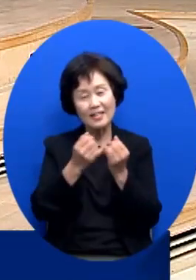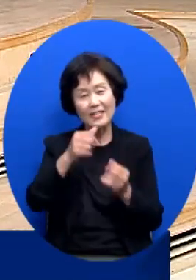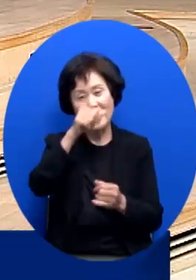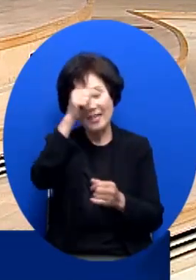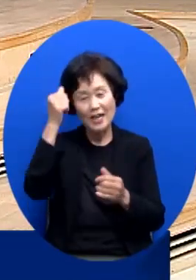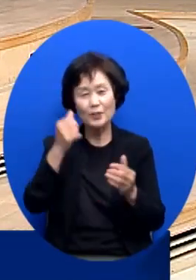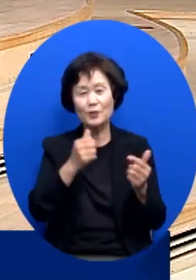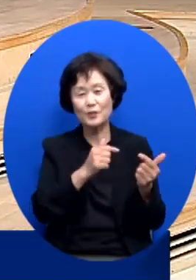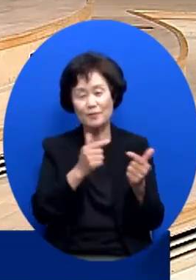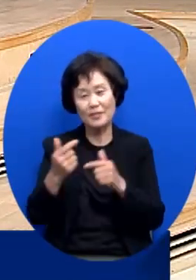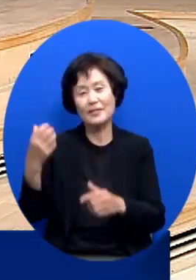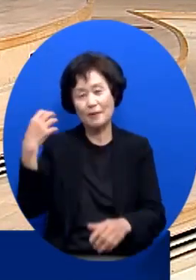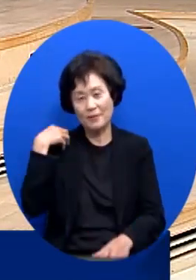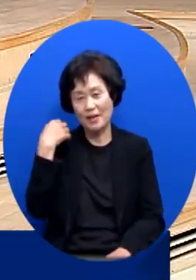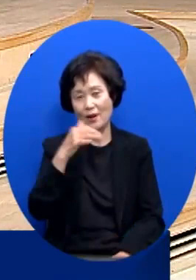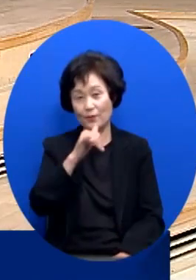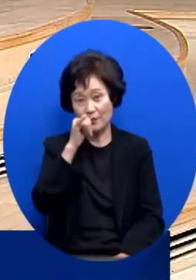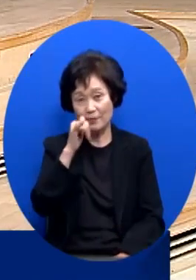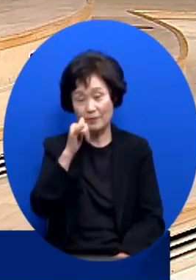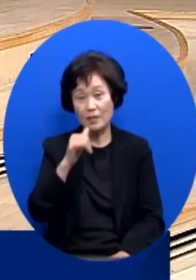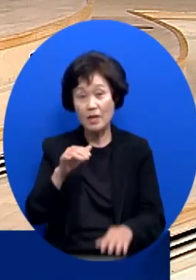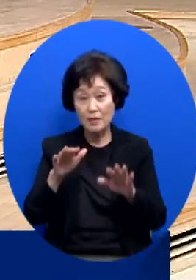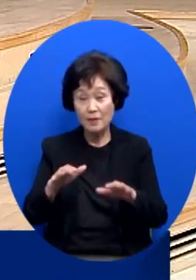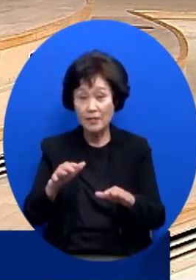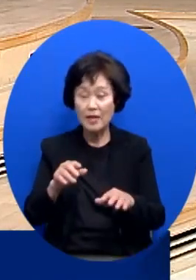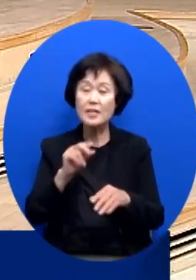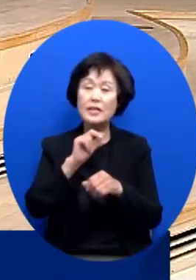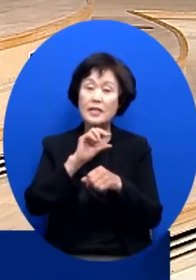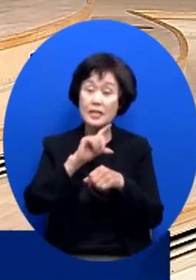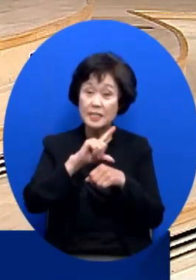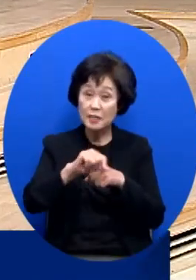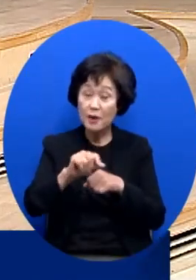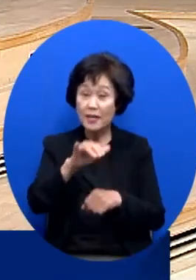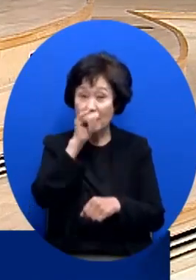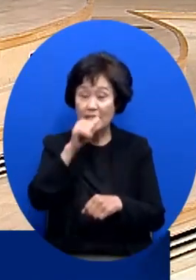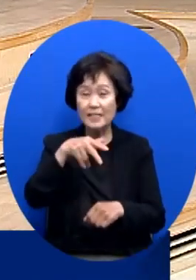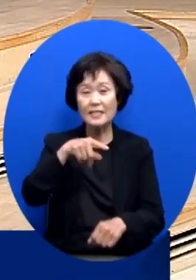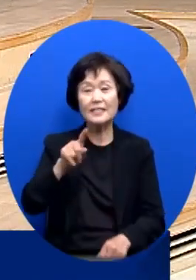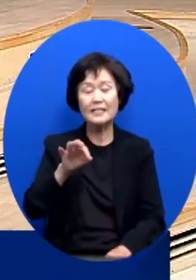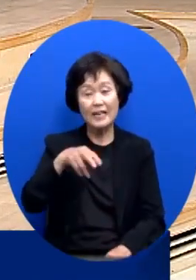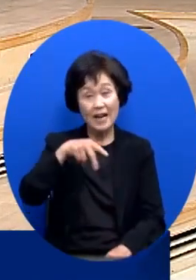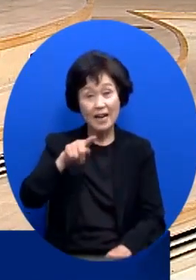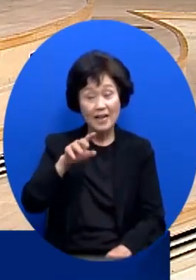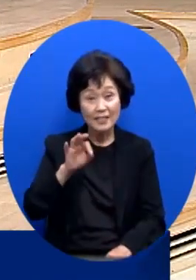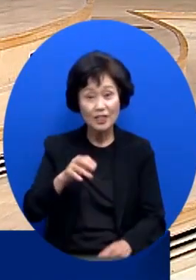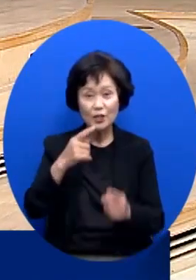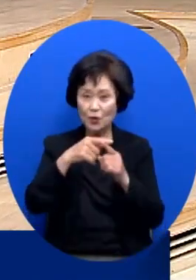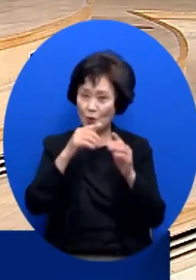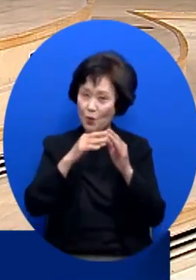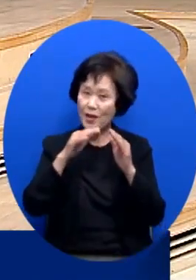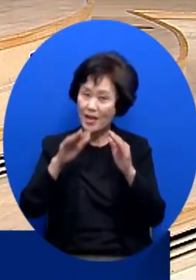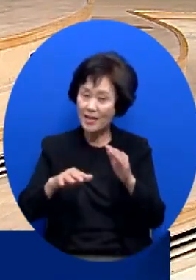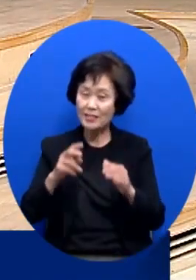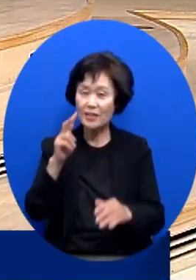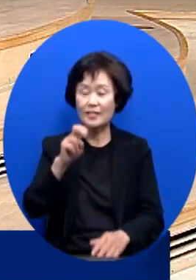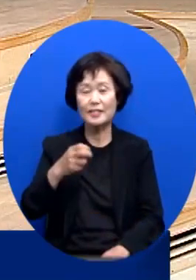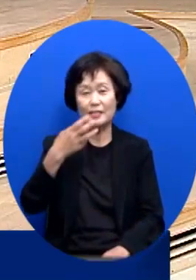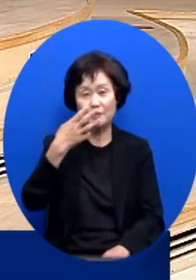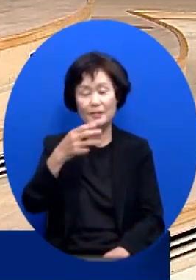있습니다. 이번에는 특히 지방에 있는 포항 장성교회에서 이렇게